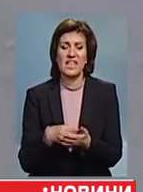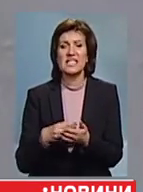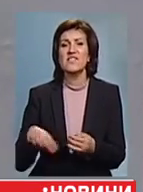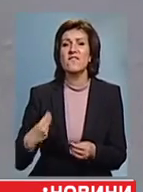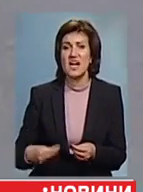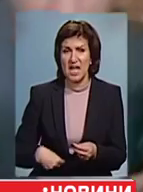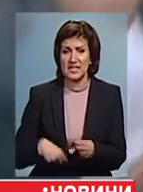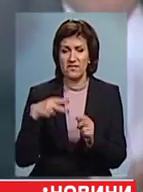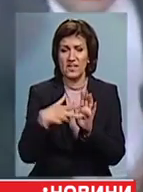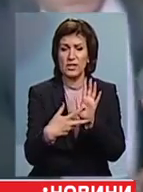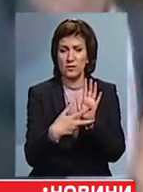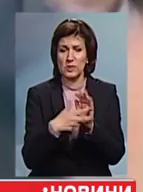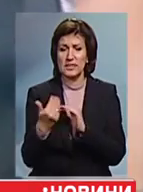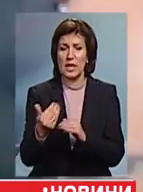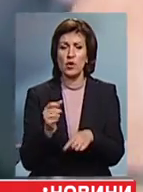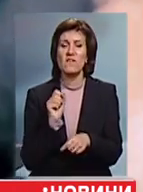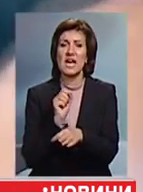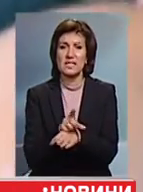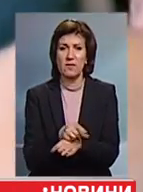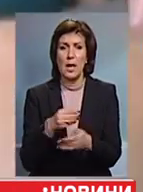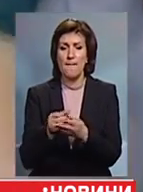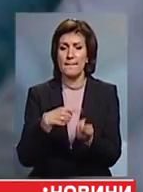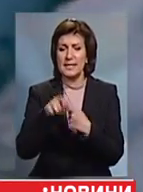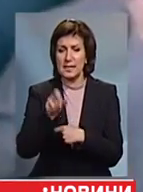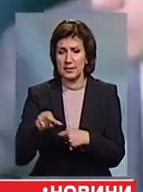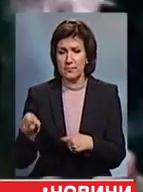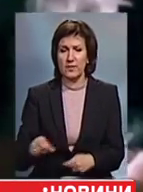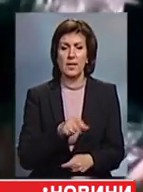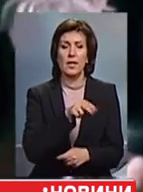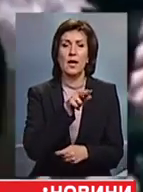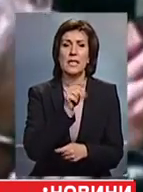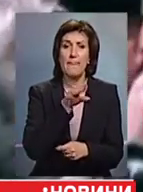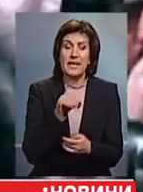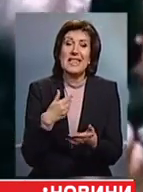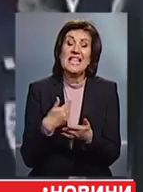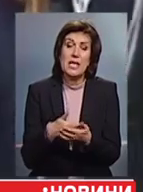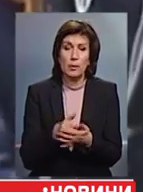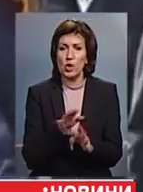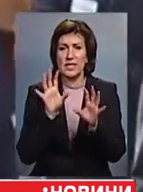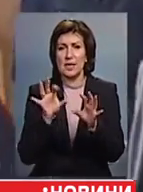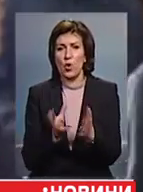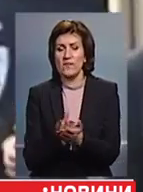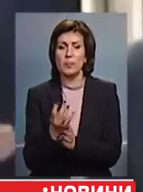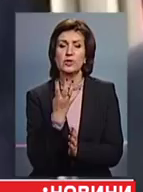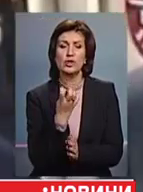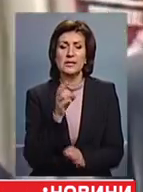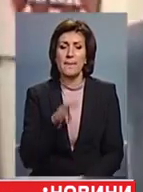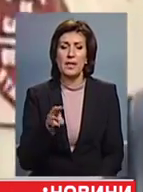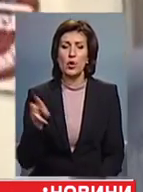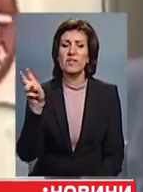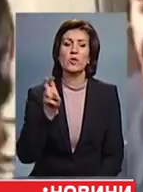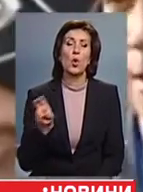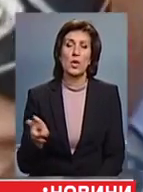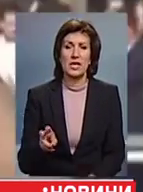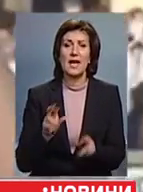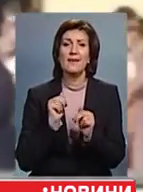Франції. 2008-го за її вказівкою бізнесменові Бернарду Тапі нібито незаконно виплатили 400 мільйонів